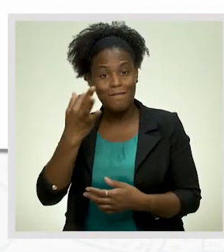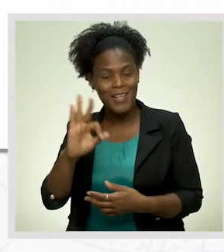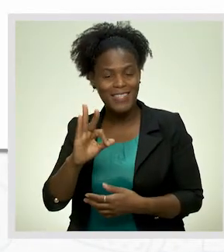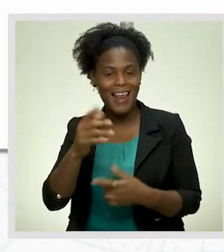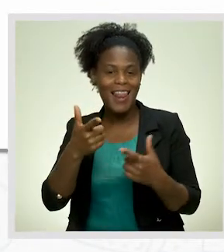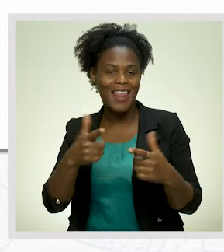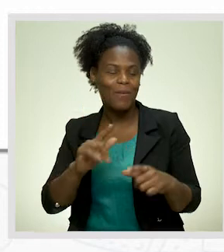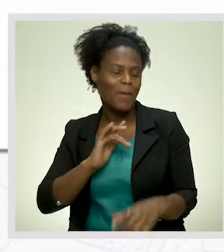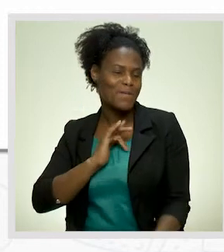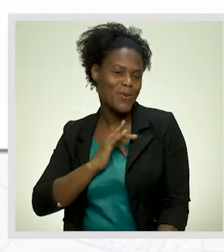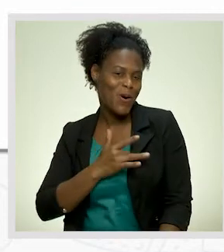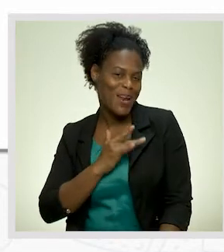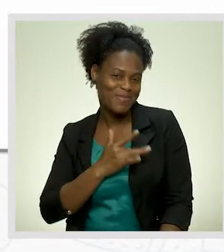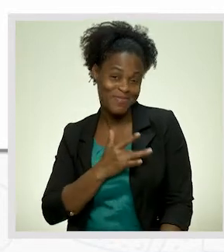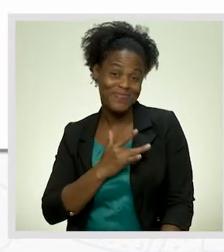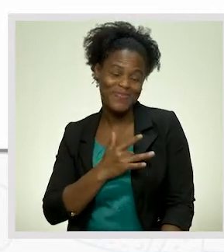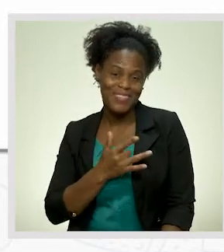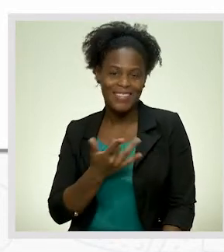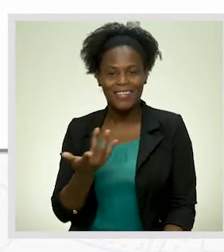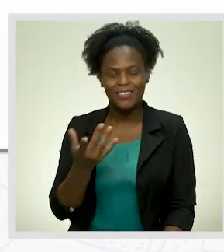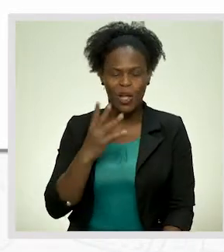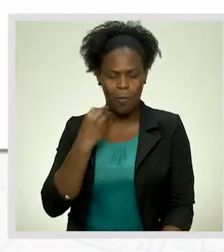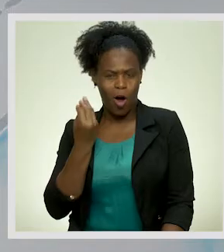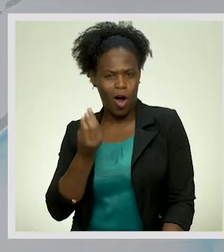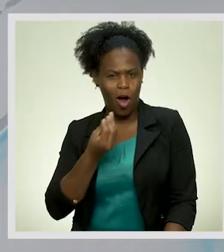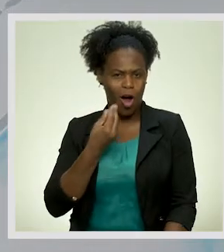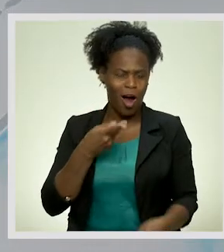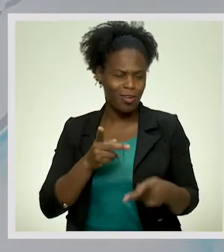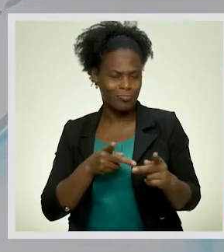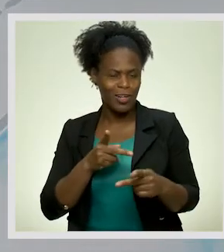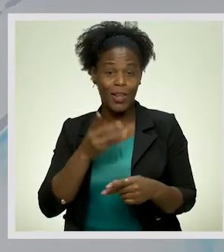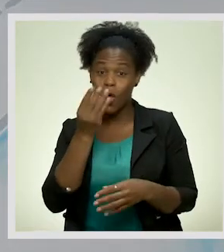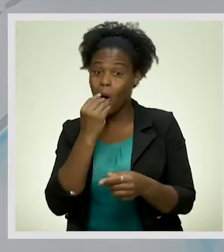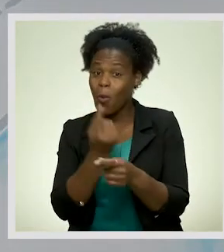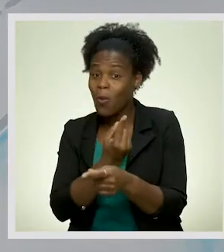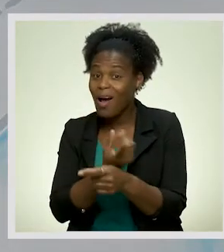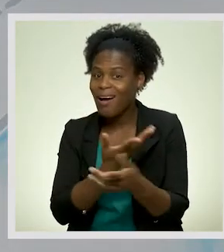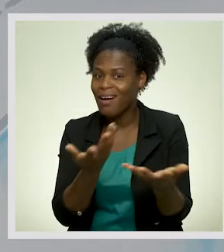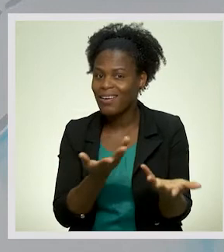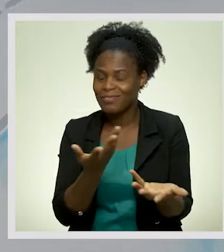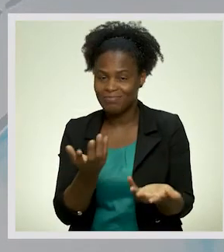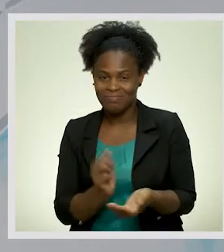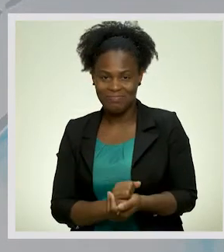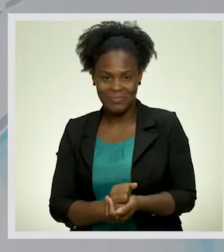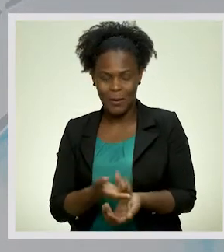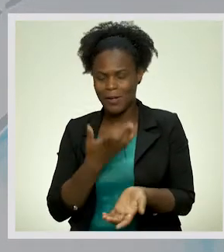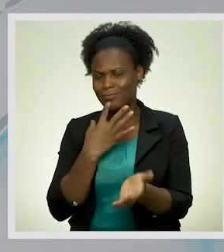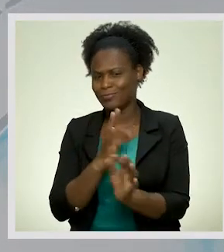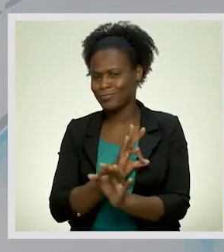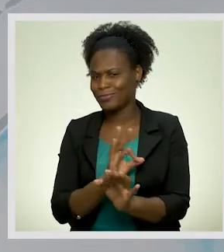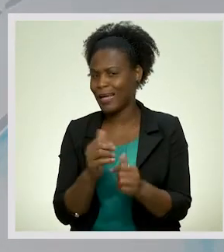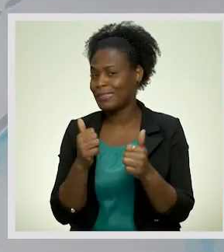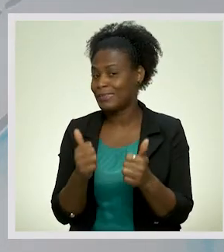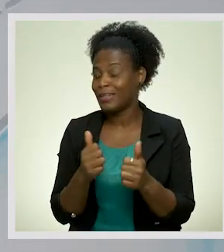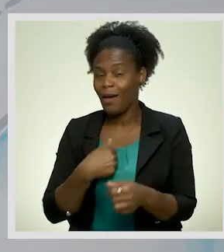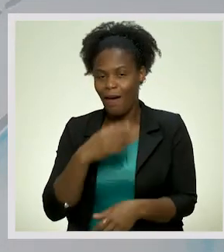langue de l'amour, de la mode, de la gastronomie. Très bien, j'ai